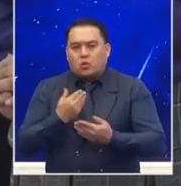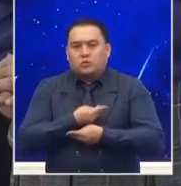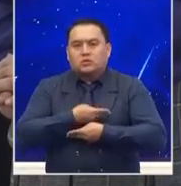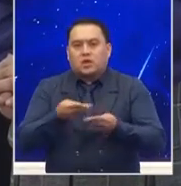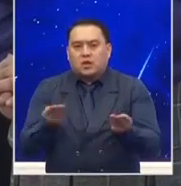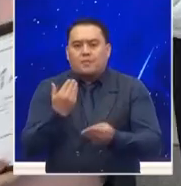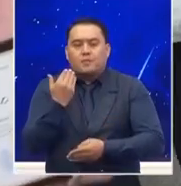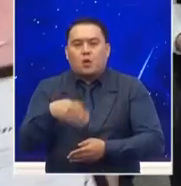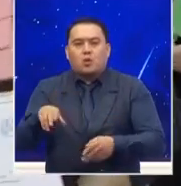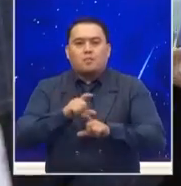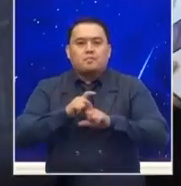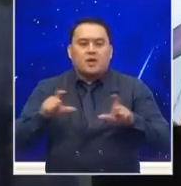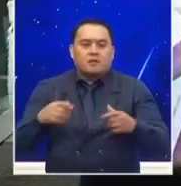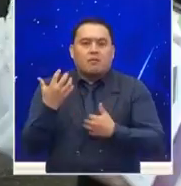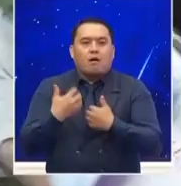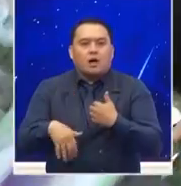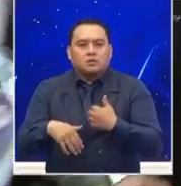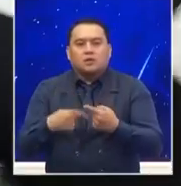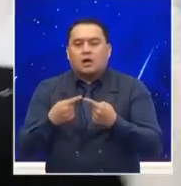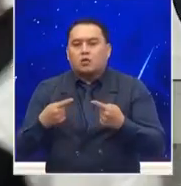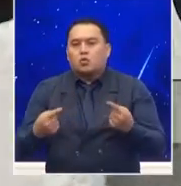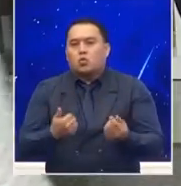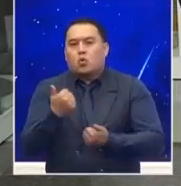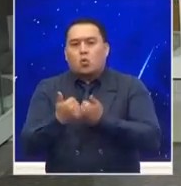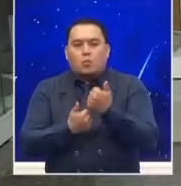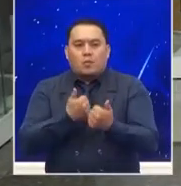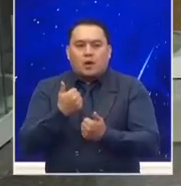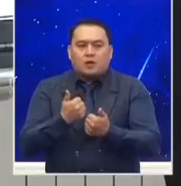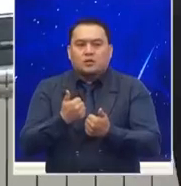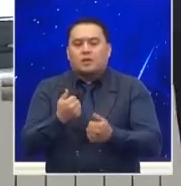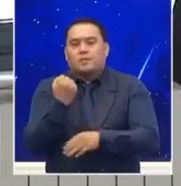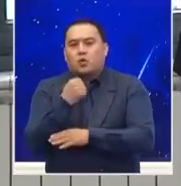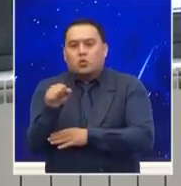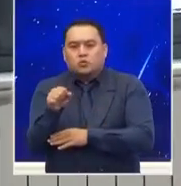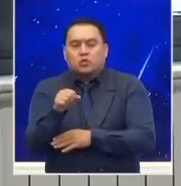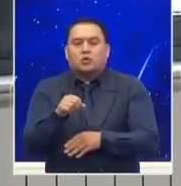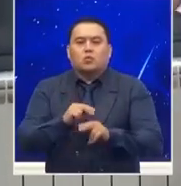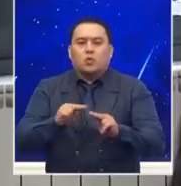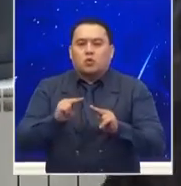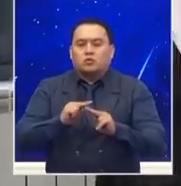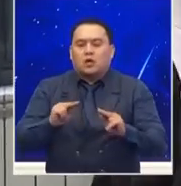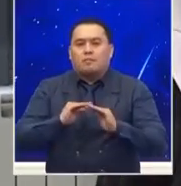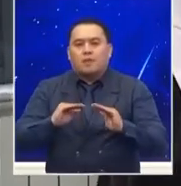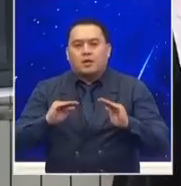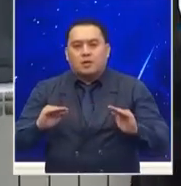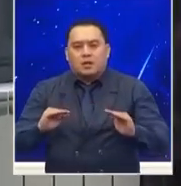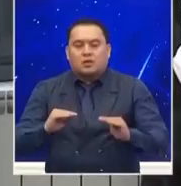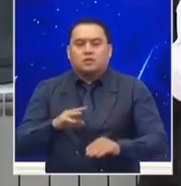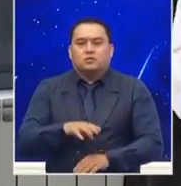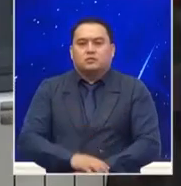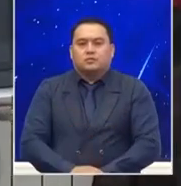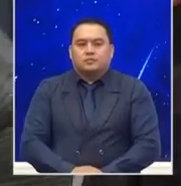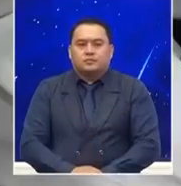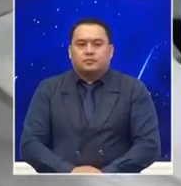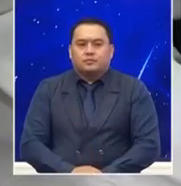Ол бойынша мектеп оқушылар арасында Кербұлақтық Алуа Байтілеуова топ жарса, ұстаздар қатысқан сайыста текелілік Жанзила